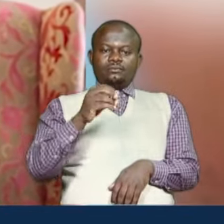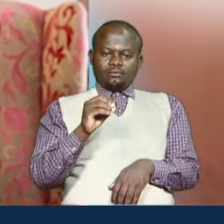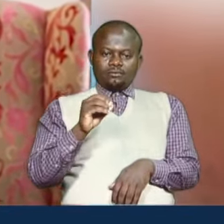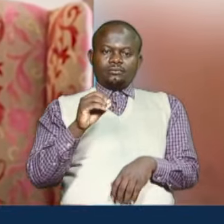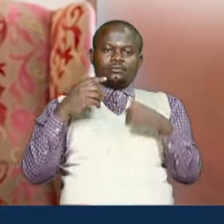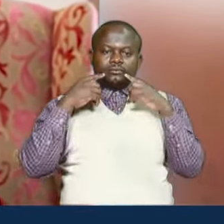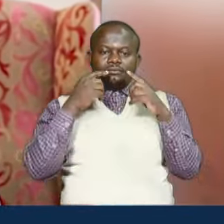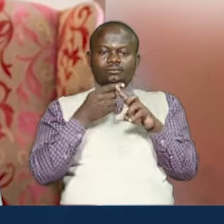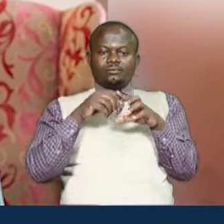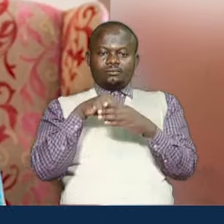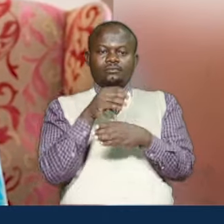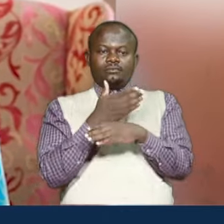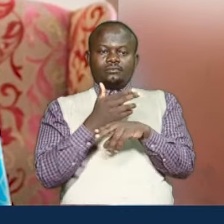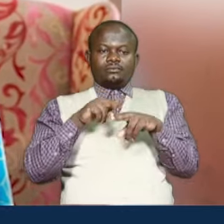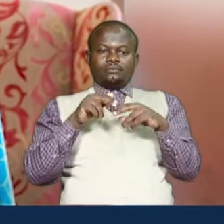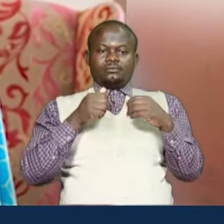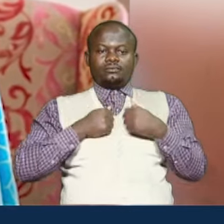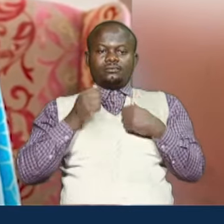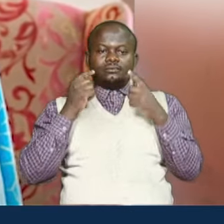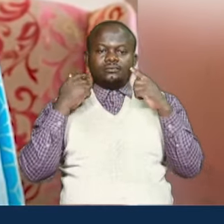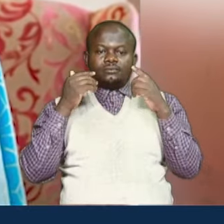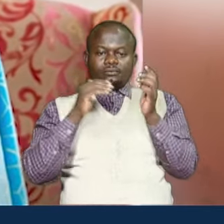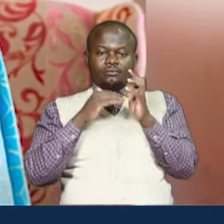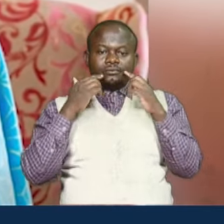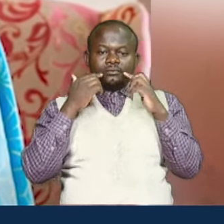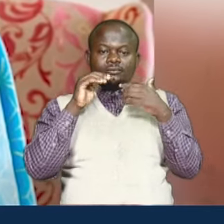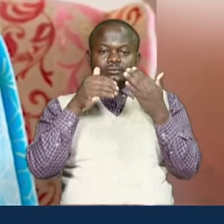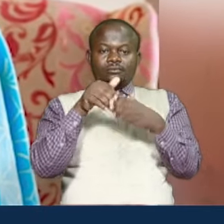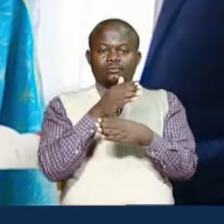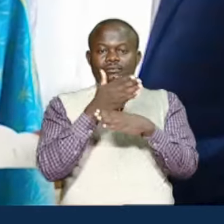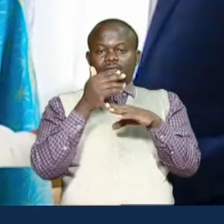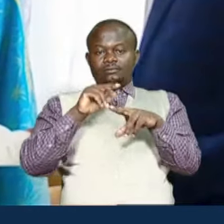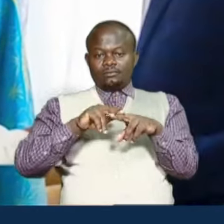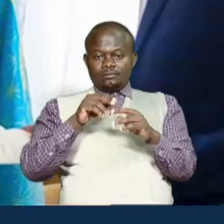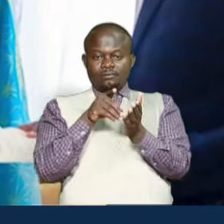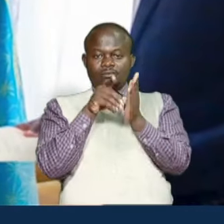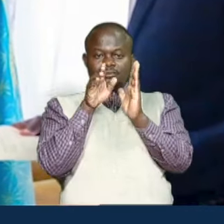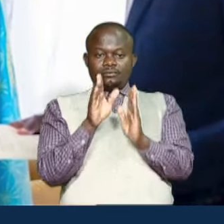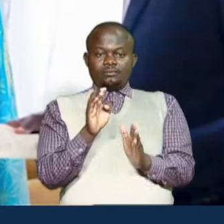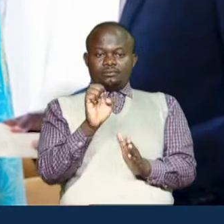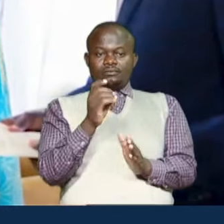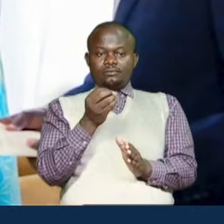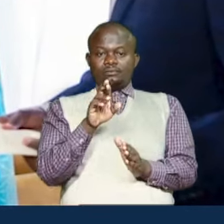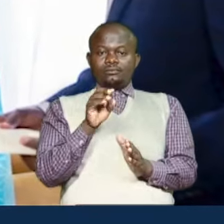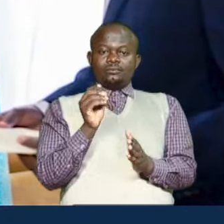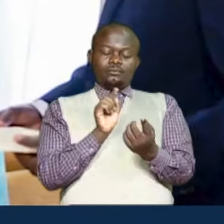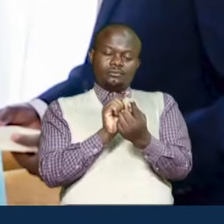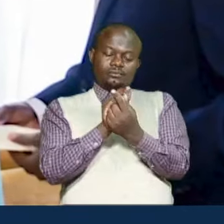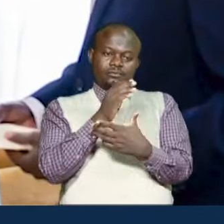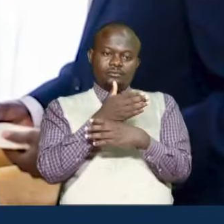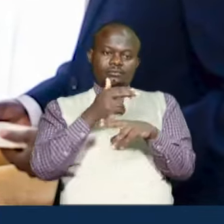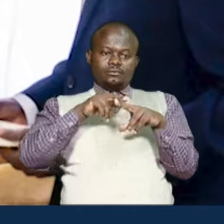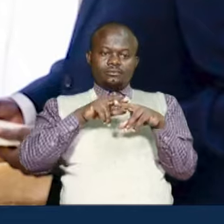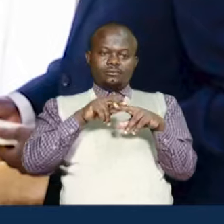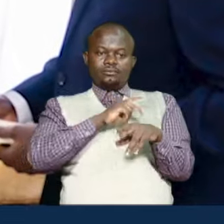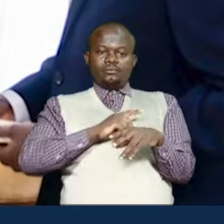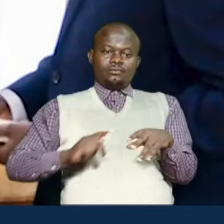Minisitiri w'Intebe w'u Rwanda kandi rivuga ko Minisitiri w'Intebe Dr Edouard Ngirente yanahuye na Minisitiri w'Intebe w'ubwami bwa